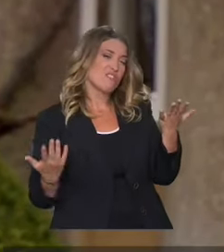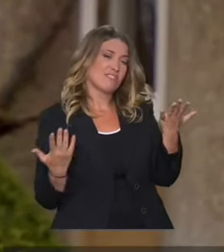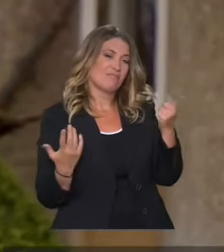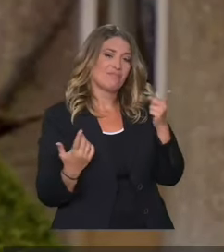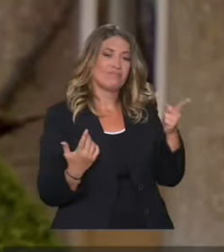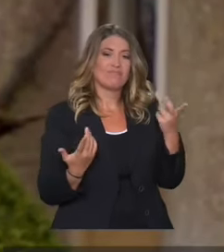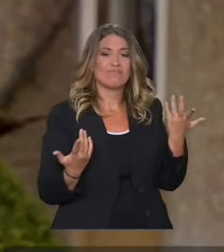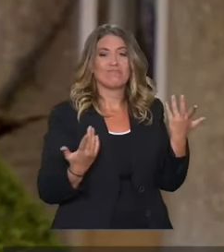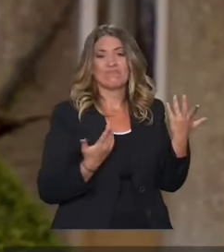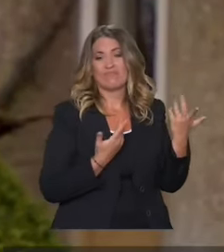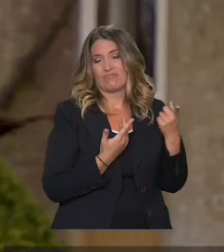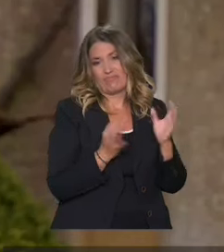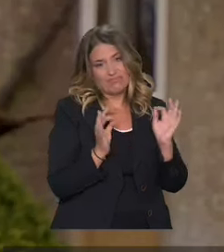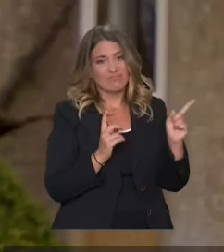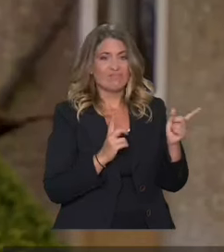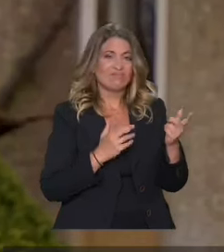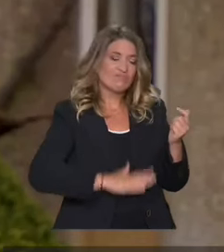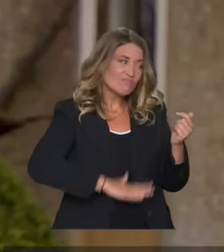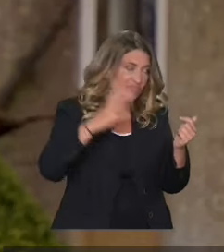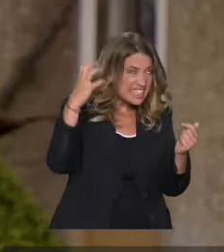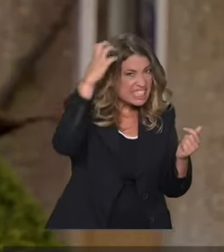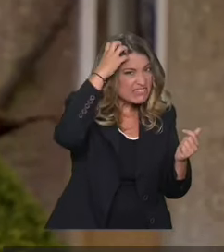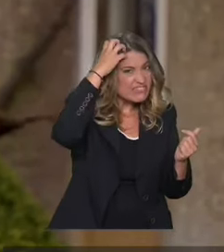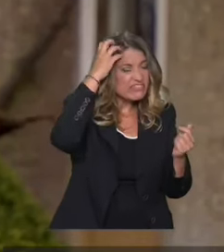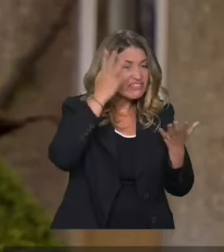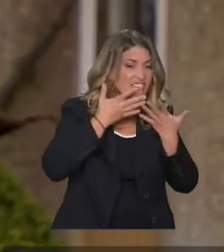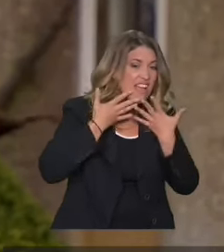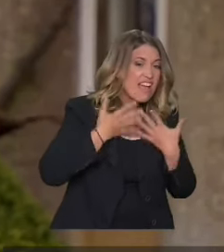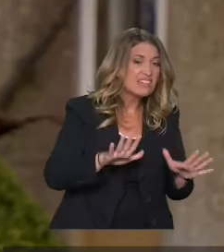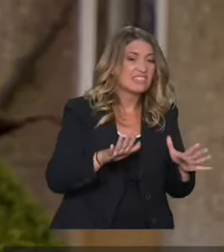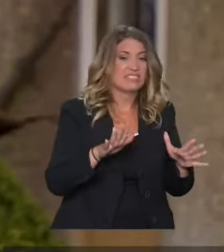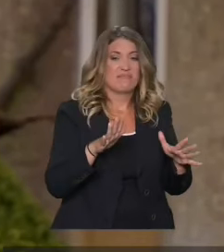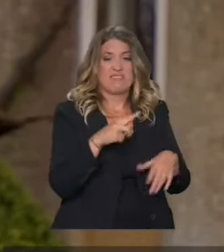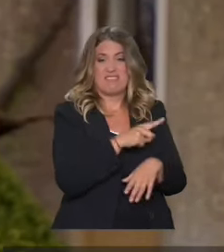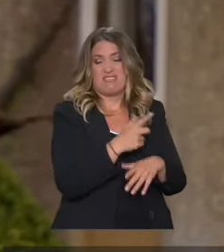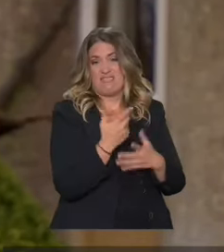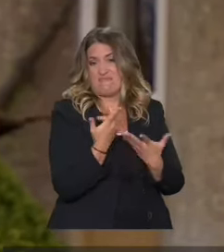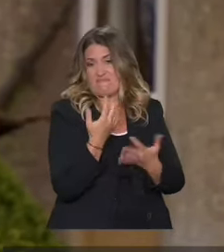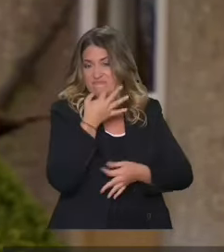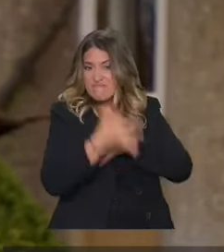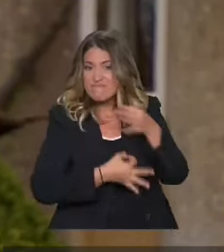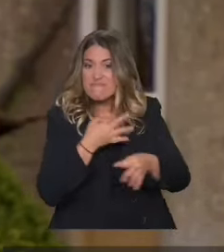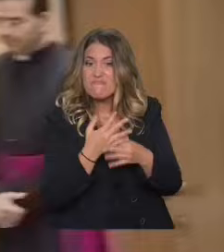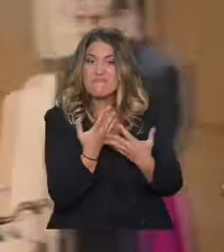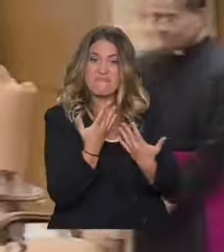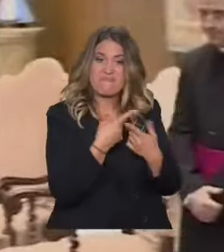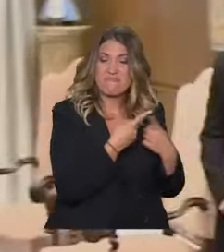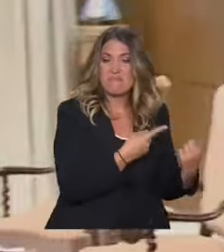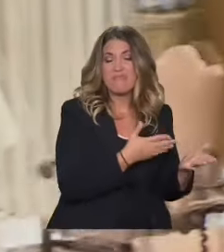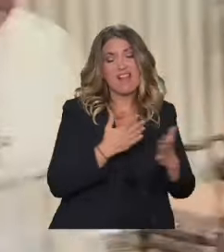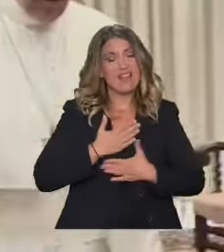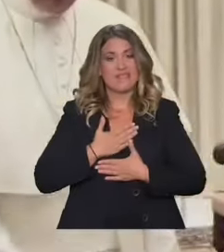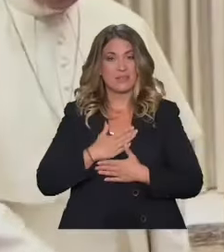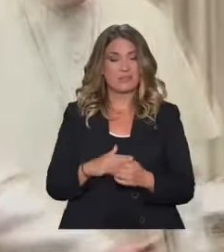I think above all else would have been amazed by the reaction and the touching things that have been said about him. Από χθες,